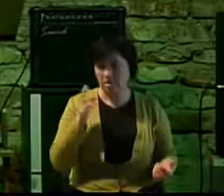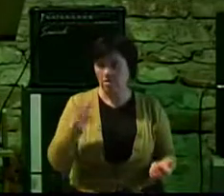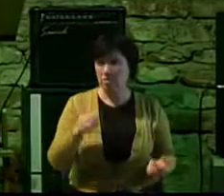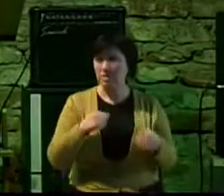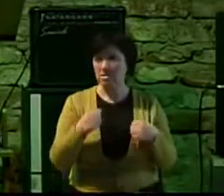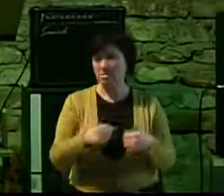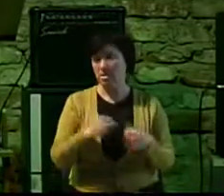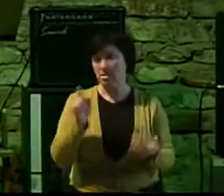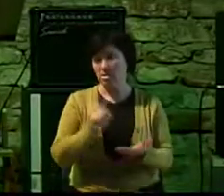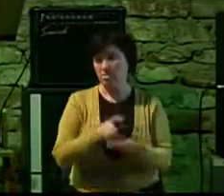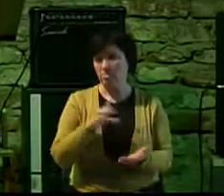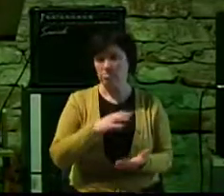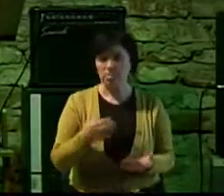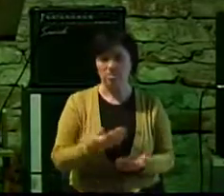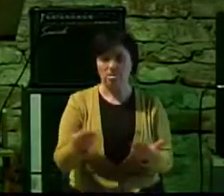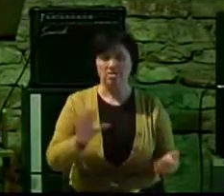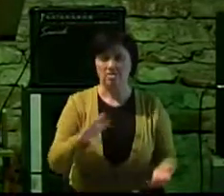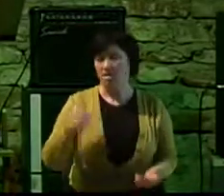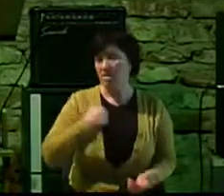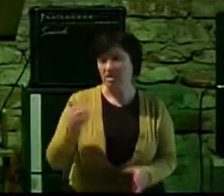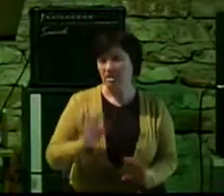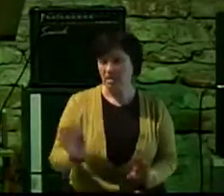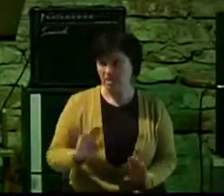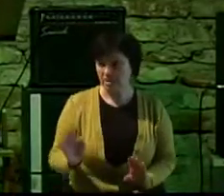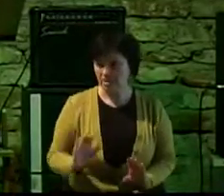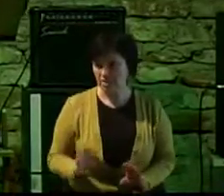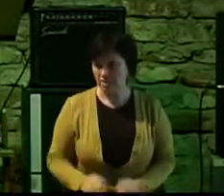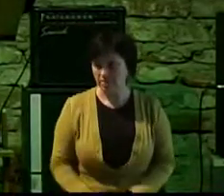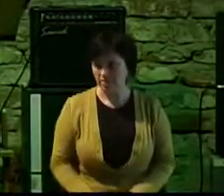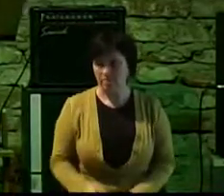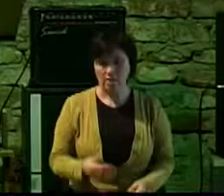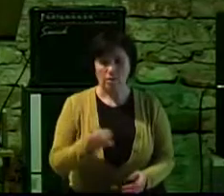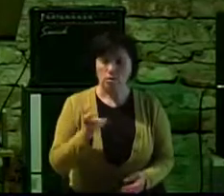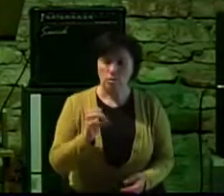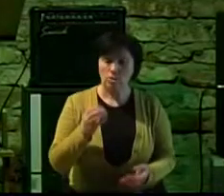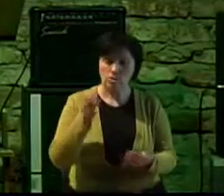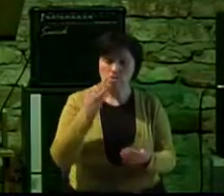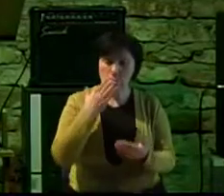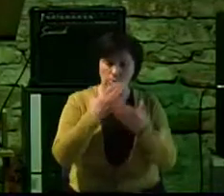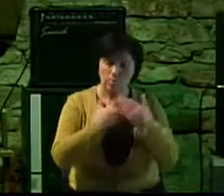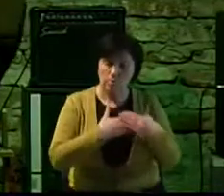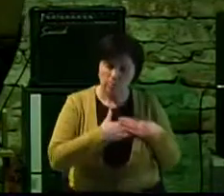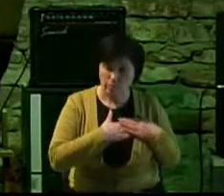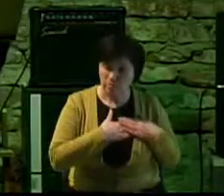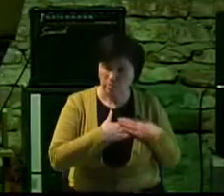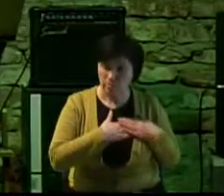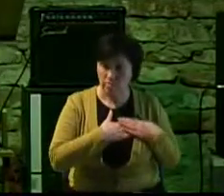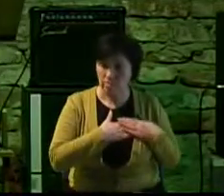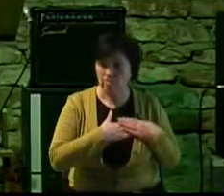у нас, не превозноситься, но с любовью.